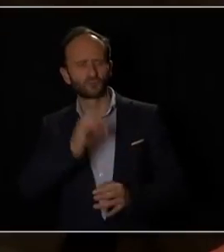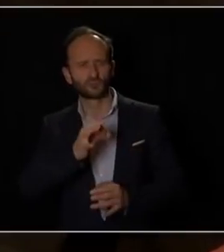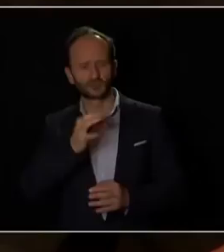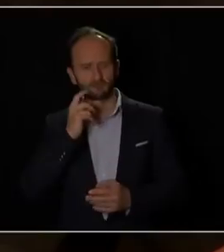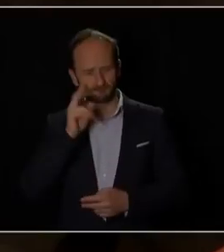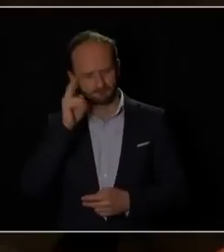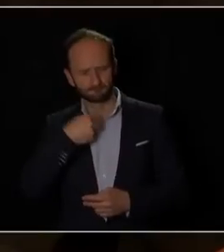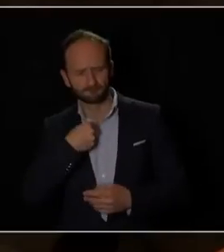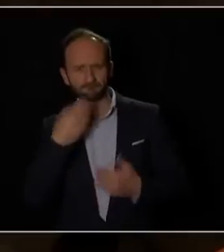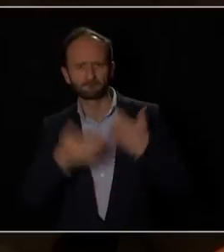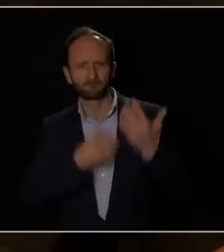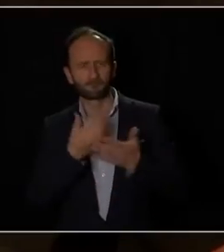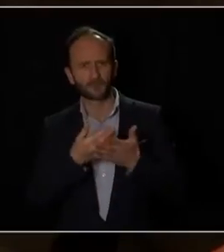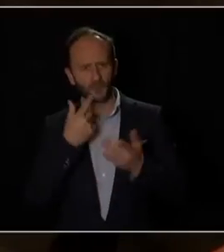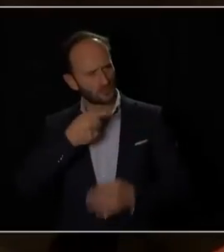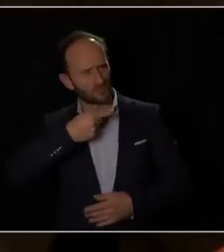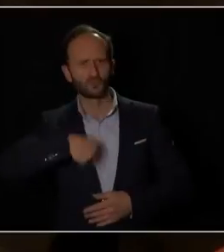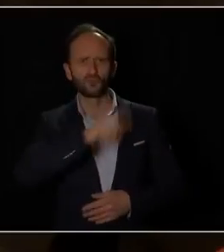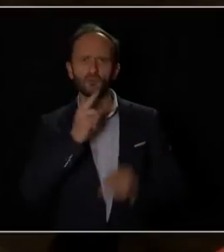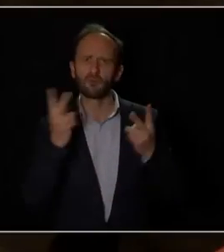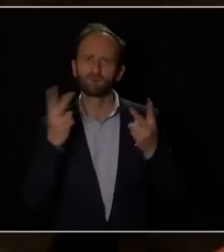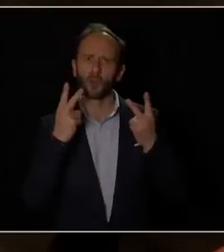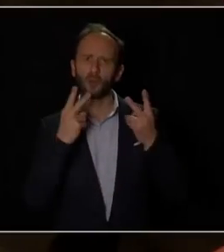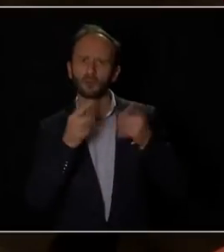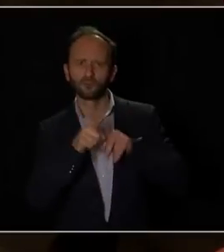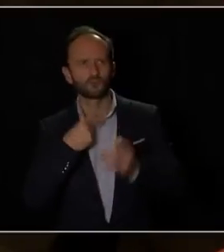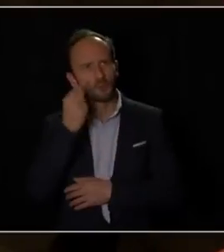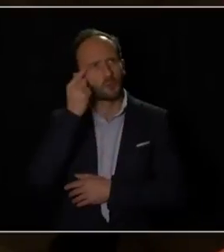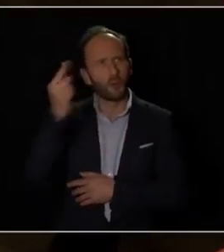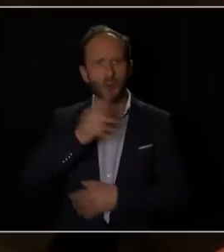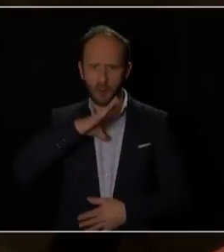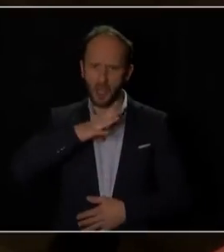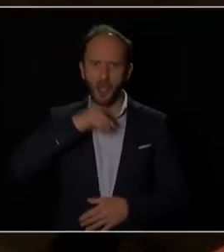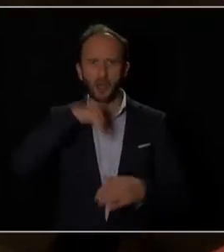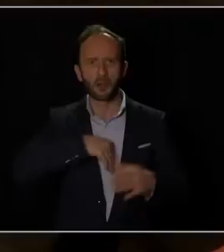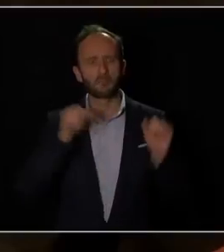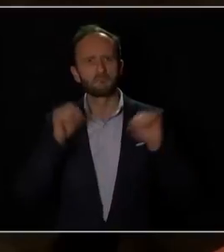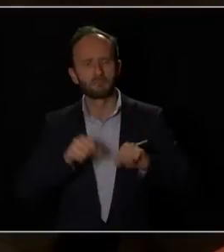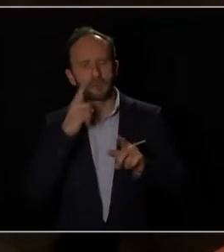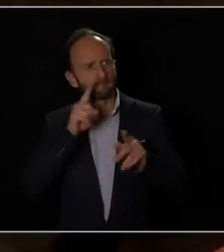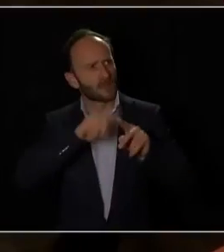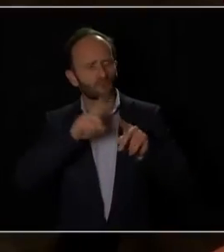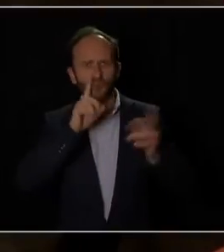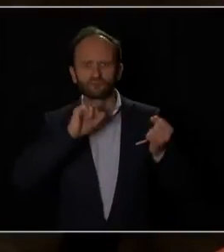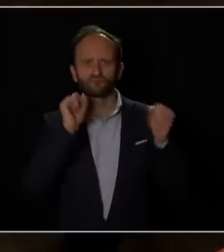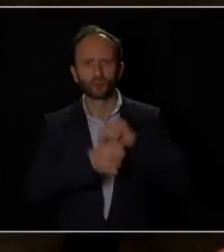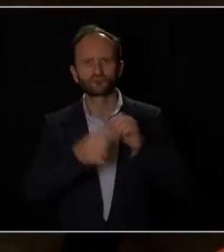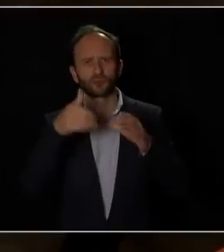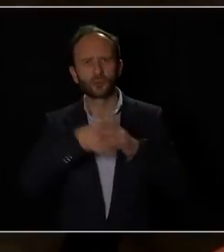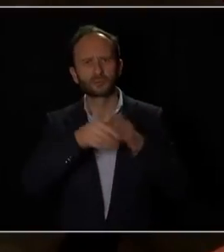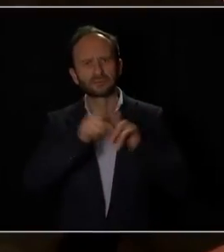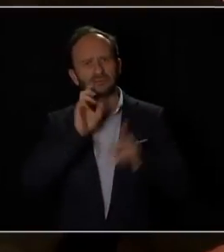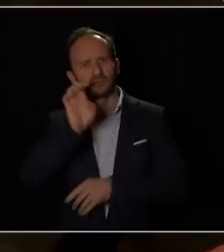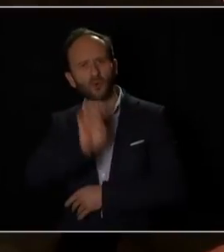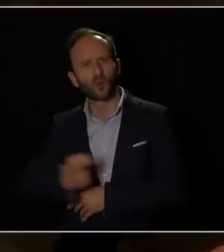pour ce que nous sommes ou pour les valeurs auxquelles nous croyons. Quelque chose a changé aussi en Europe